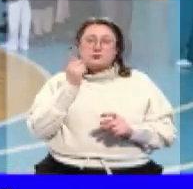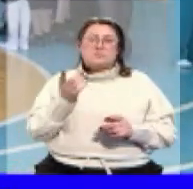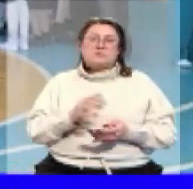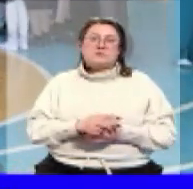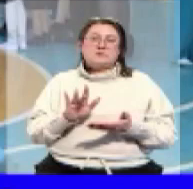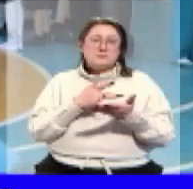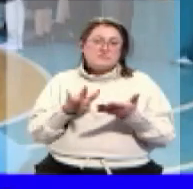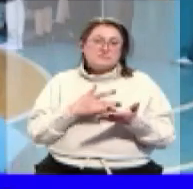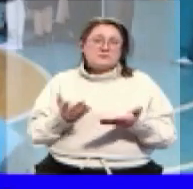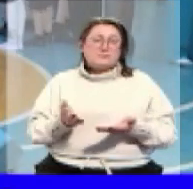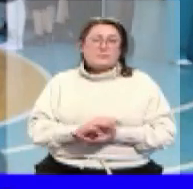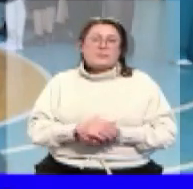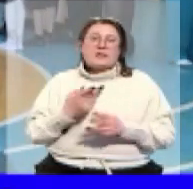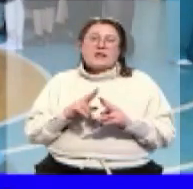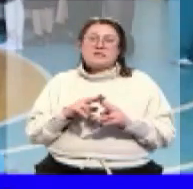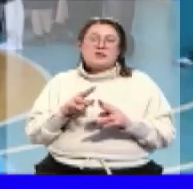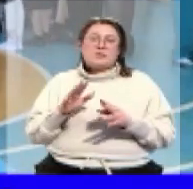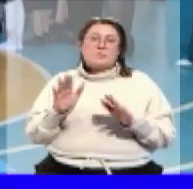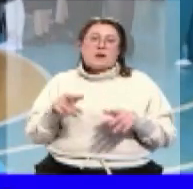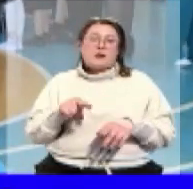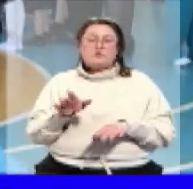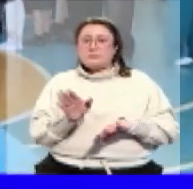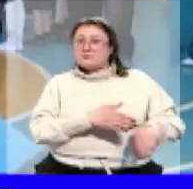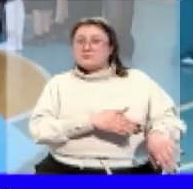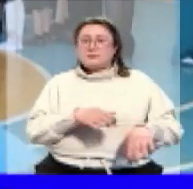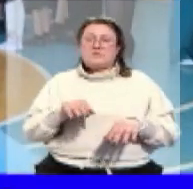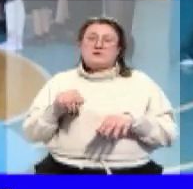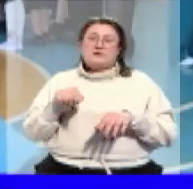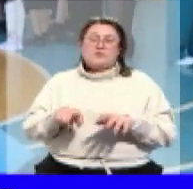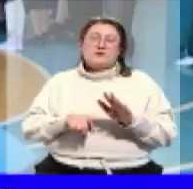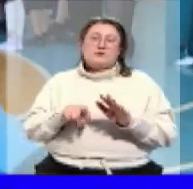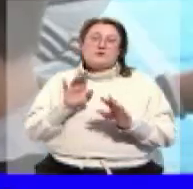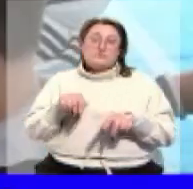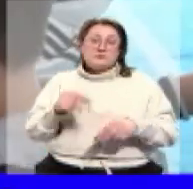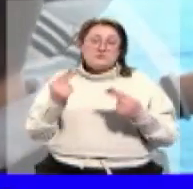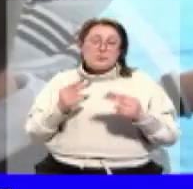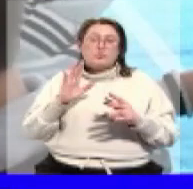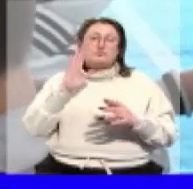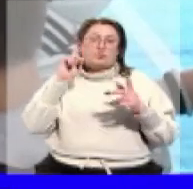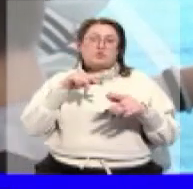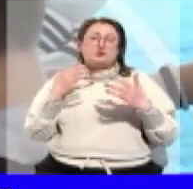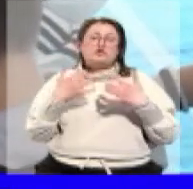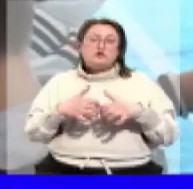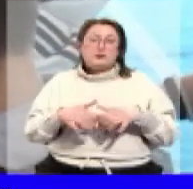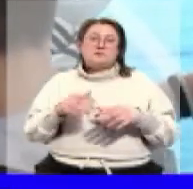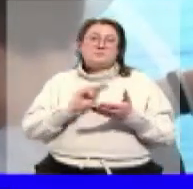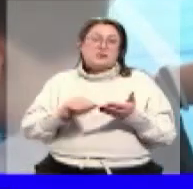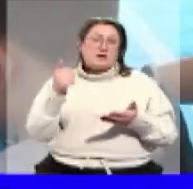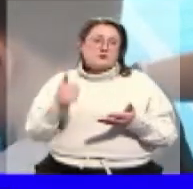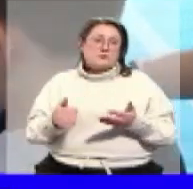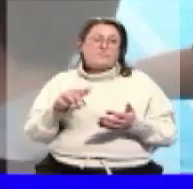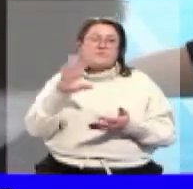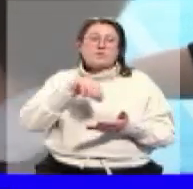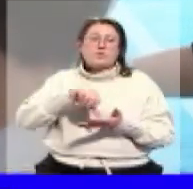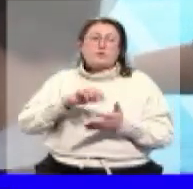телефонах, гаджетах, а это уже отвлекает детей. В будущем они уже будут читать и писать хорошо. Всего в финальном этапе городского турнира